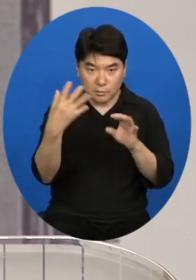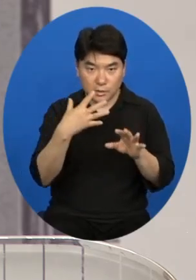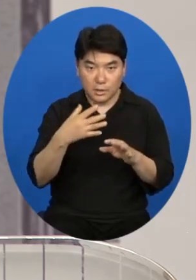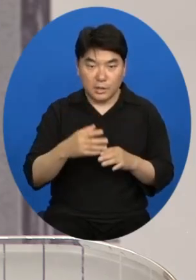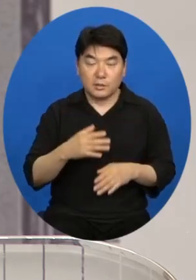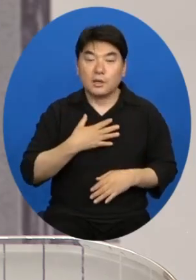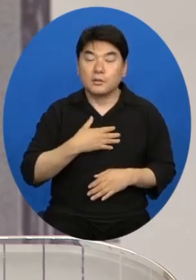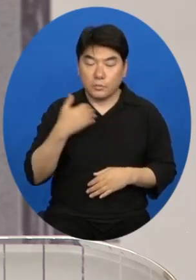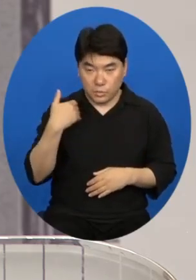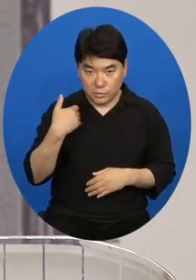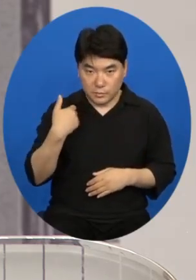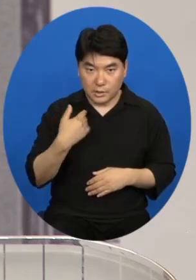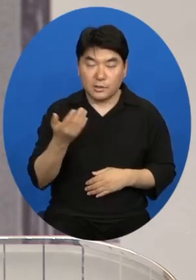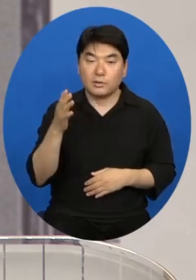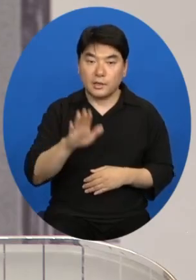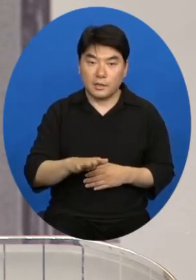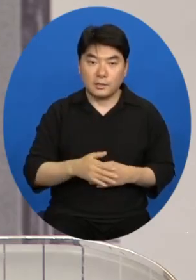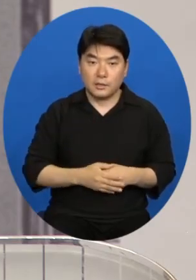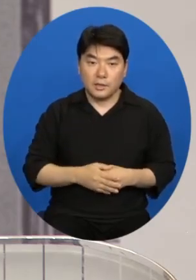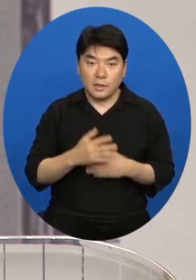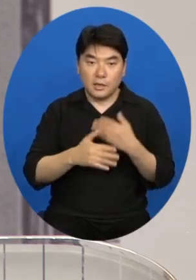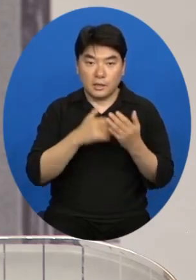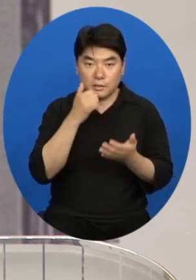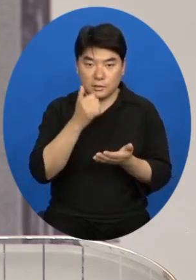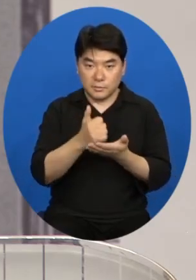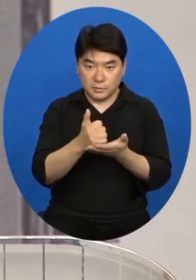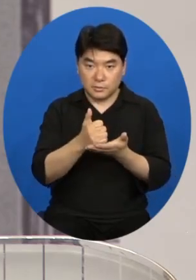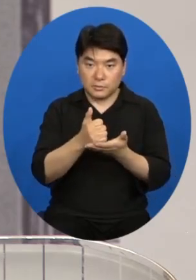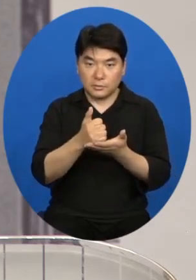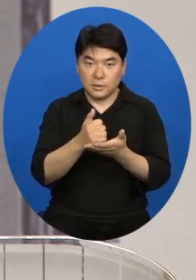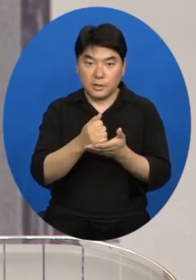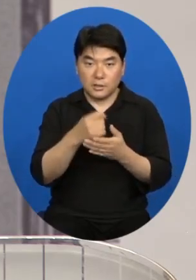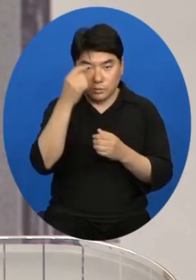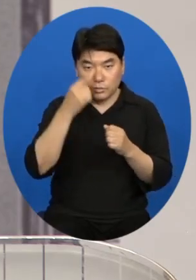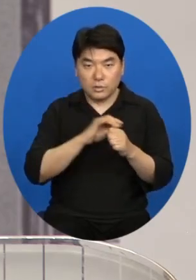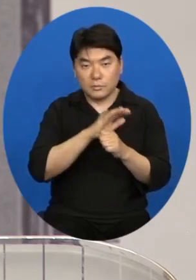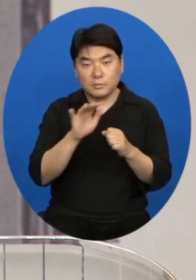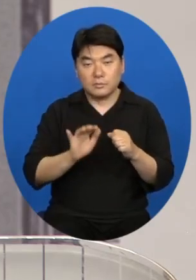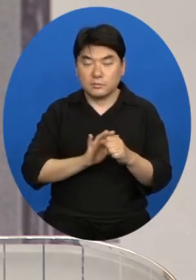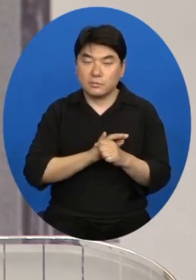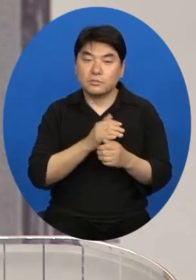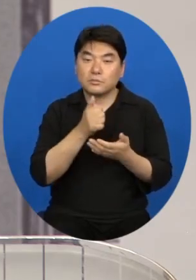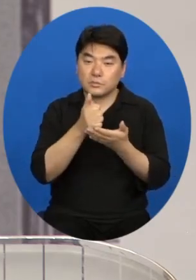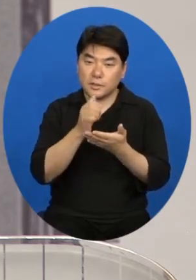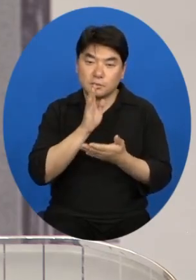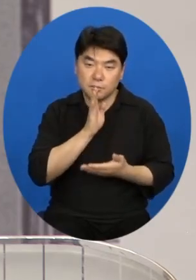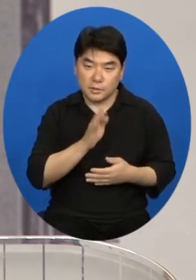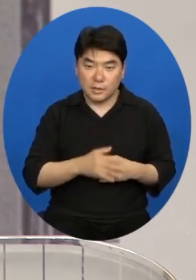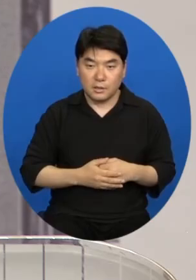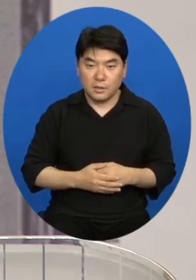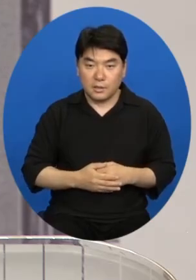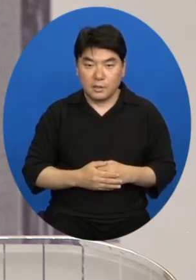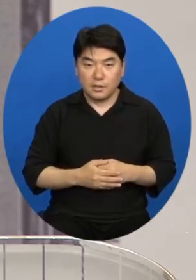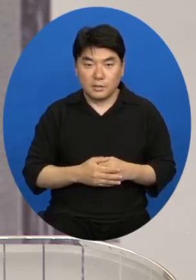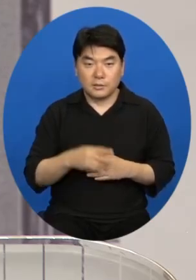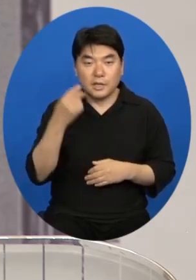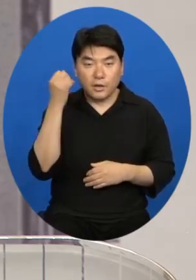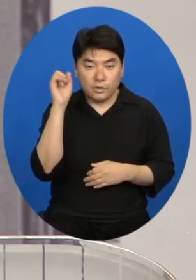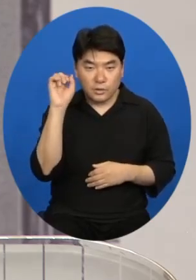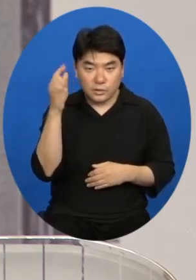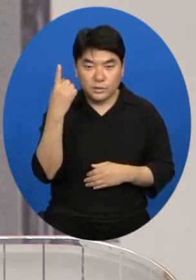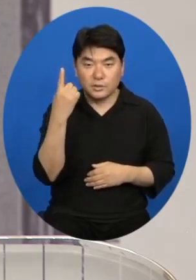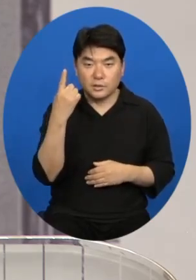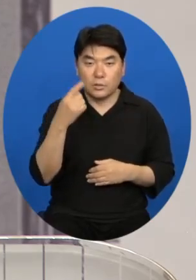알지 못합니다. 그러나 우리 하나님은 긍휼이 많으시고 자비하신 분이십니다. 하나님께서 다윗이